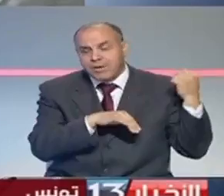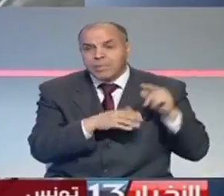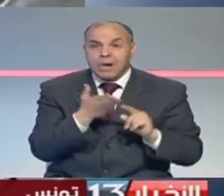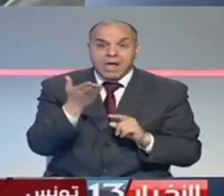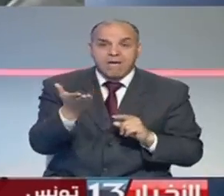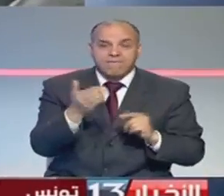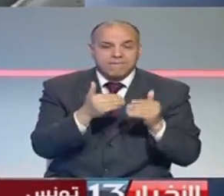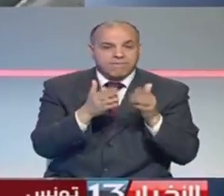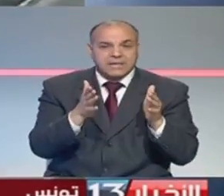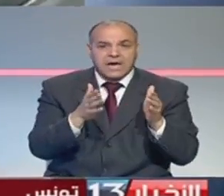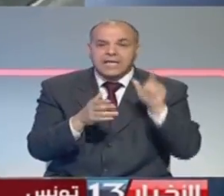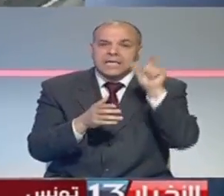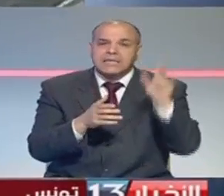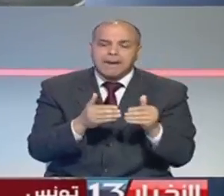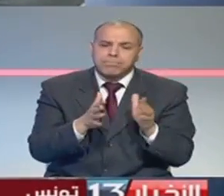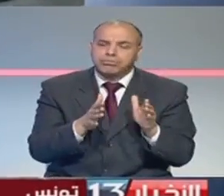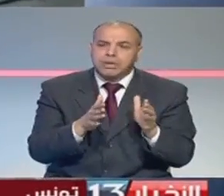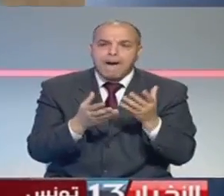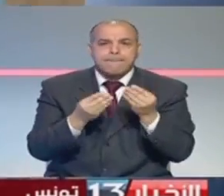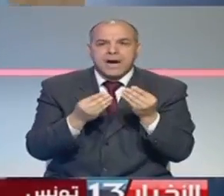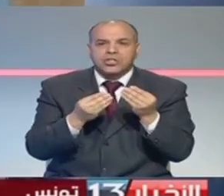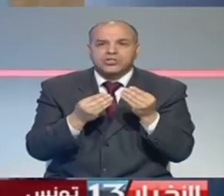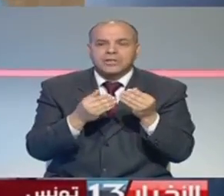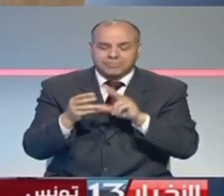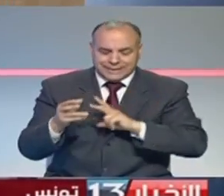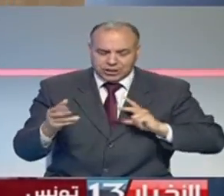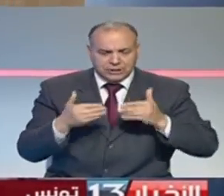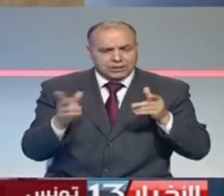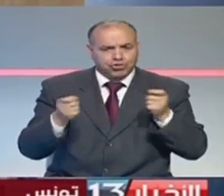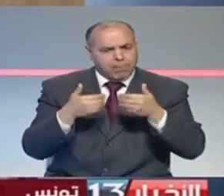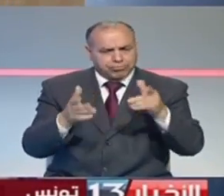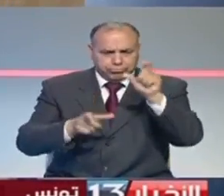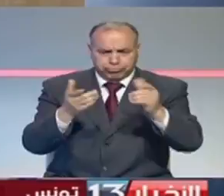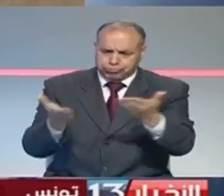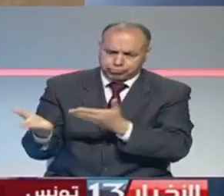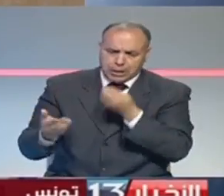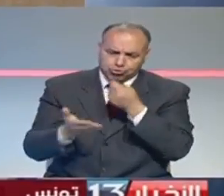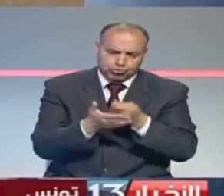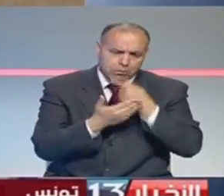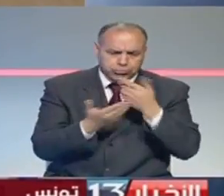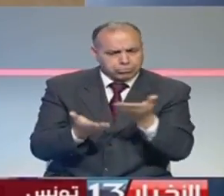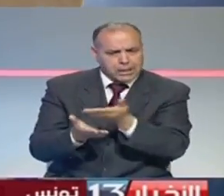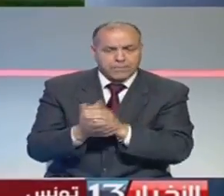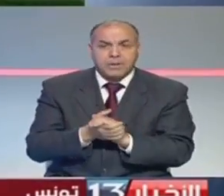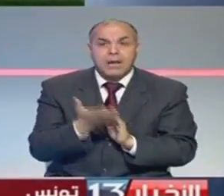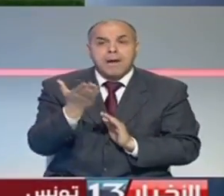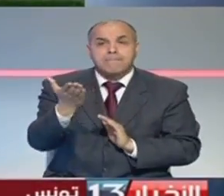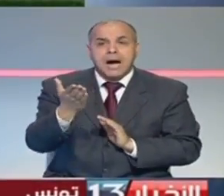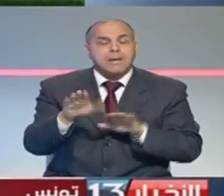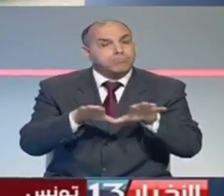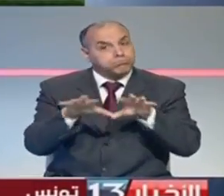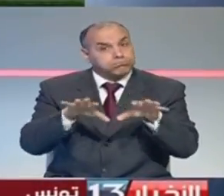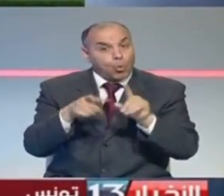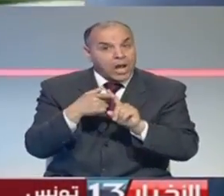وقد فتحت ايطاليا مثلا عددا من المحلات التجاريه امام المواطنين للتسوق من جديد مع اتخاذ كافه